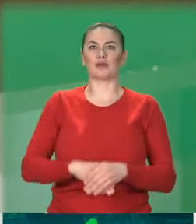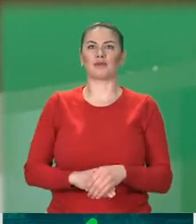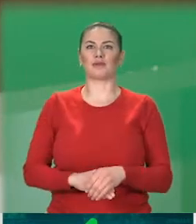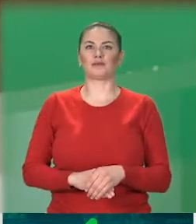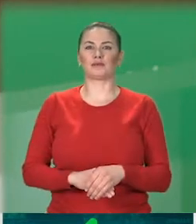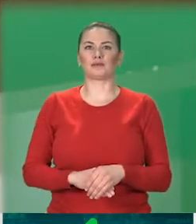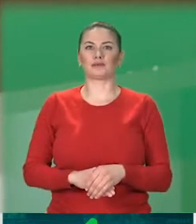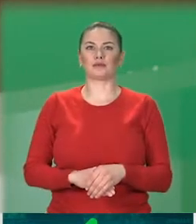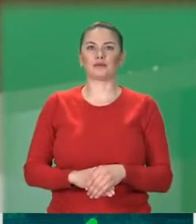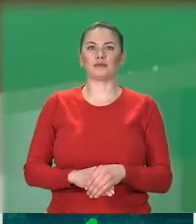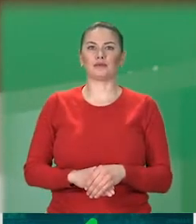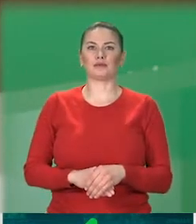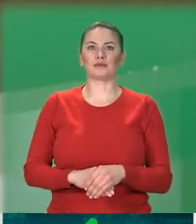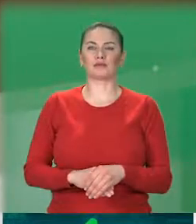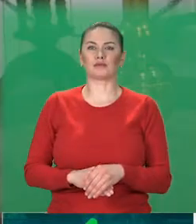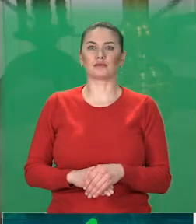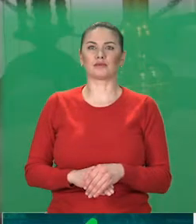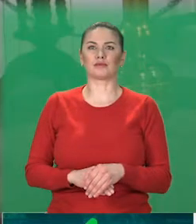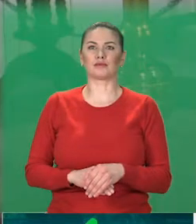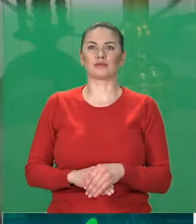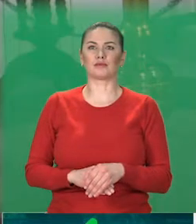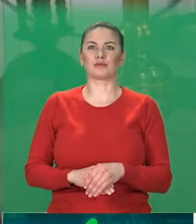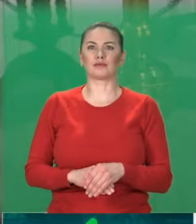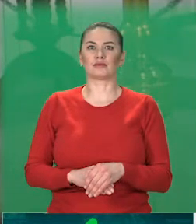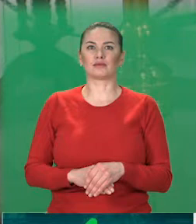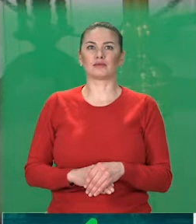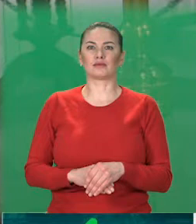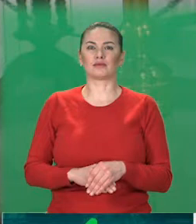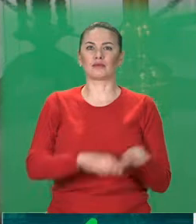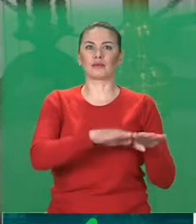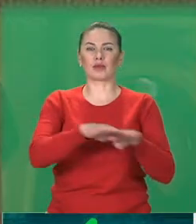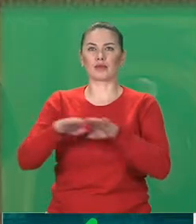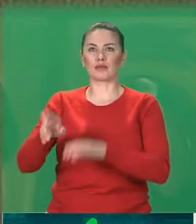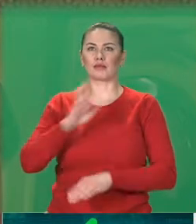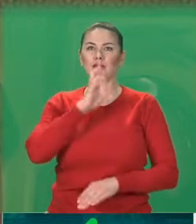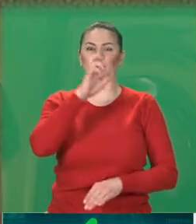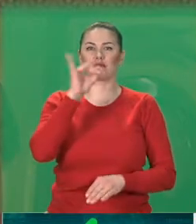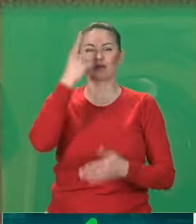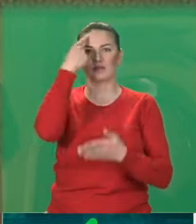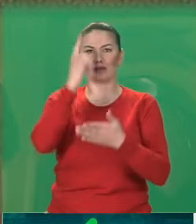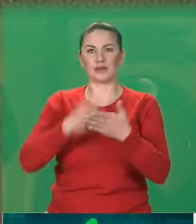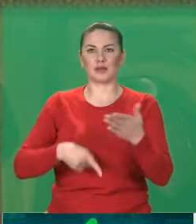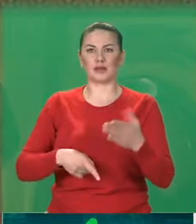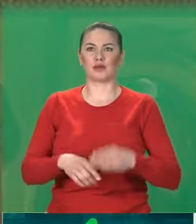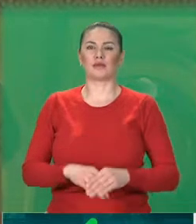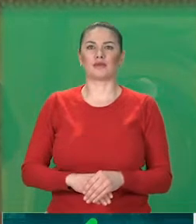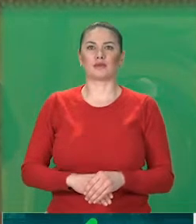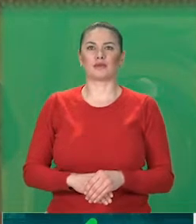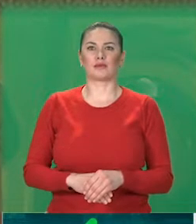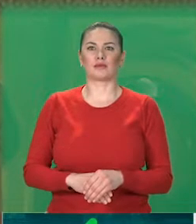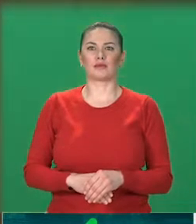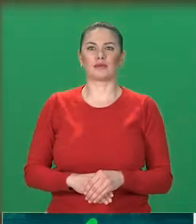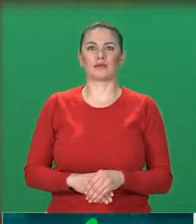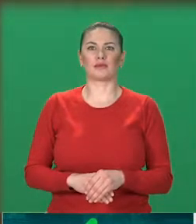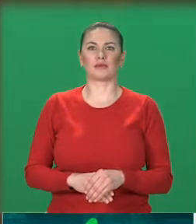объединенная тысячелетней историей, сохраняет память предков, передавших нам идеалы и веру в Бога. Примерно так будет звучать этот пункт. Он не